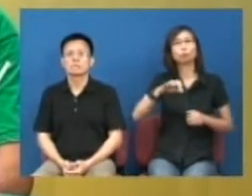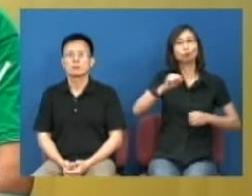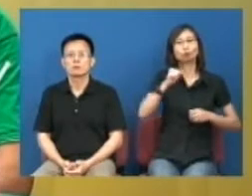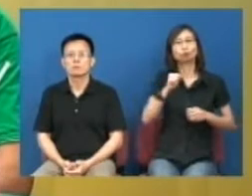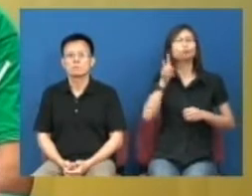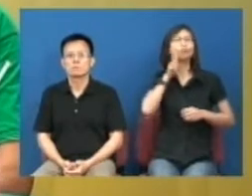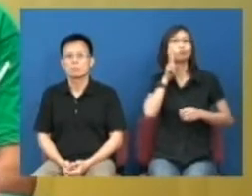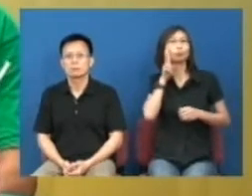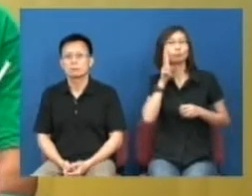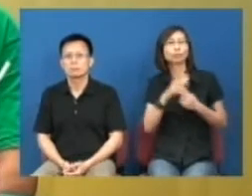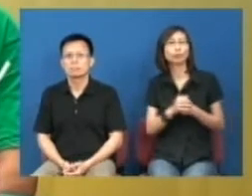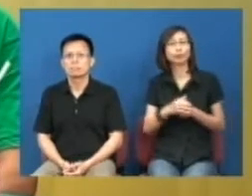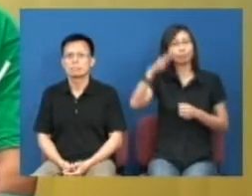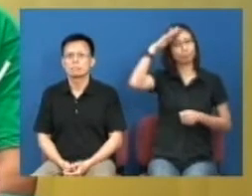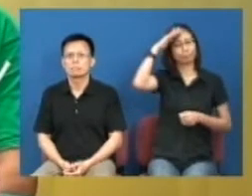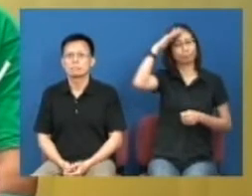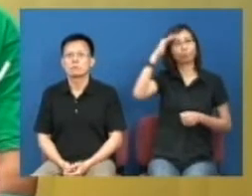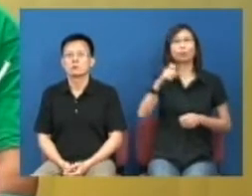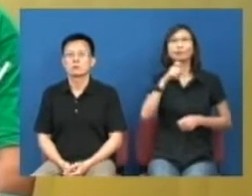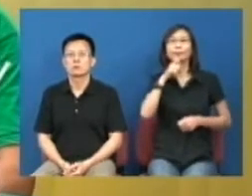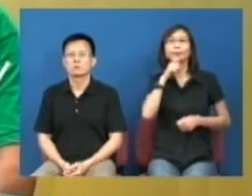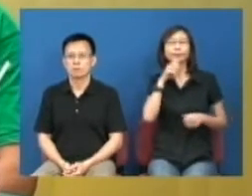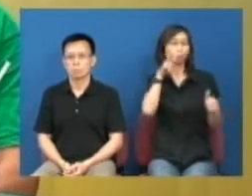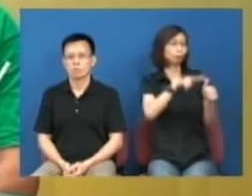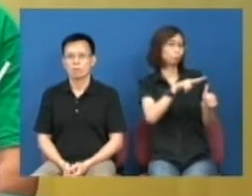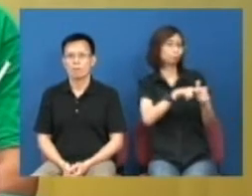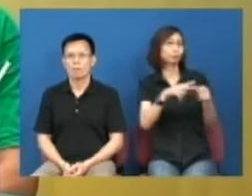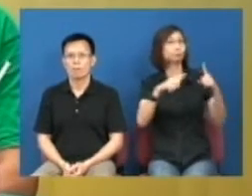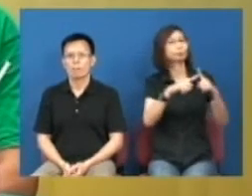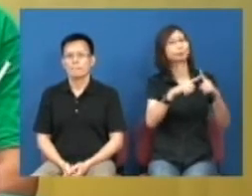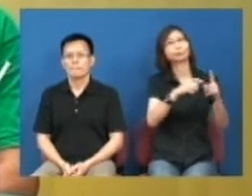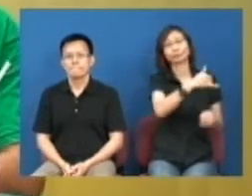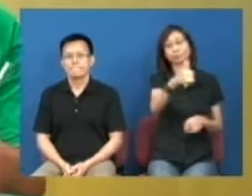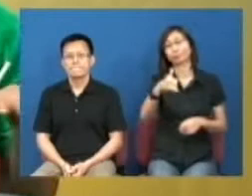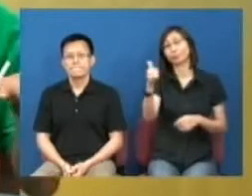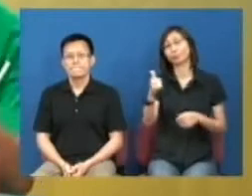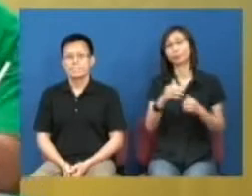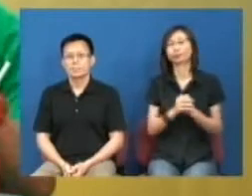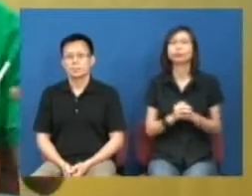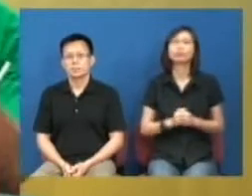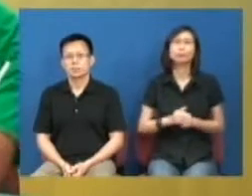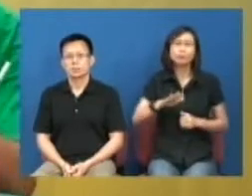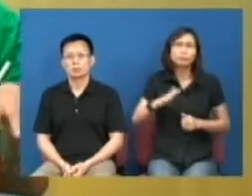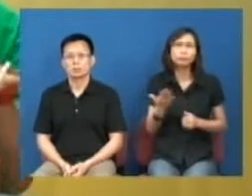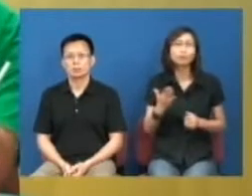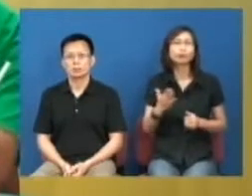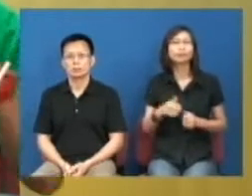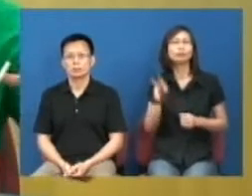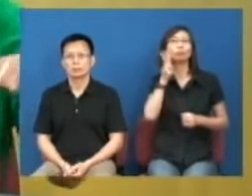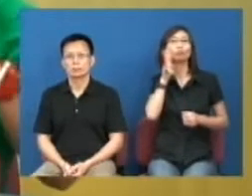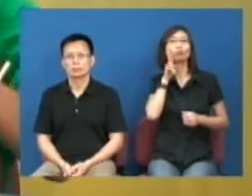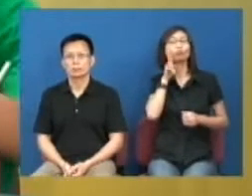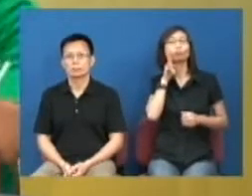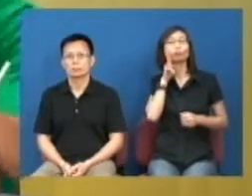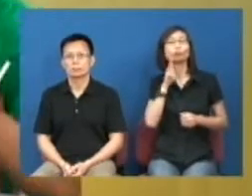喻，就係話。其實警方都有所謂控制人流措施，但是你話年宵本身，因為啲人其實係不斷咁行，